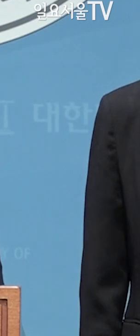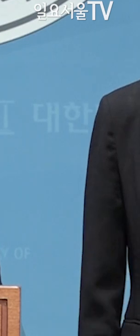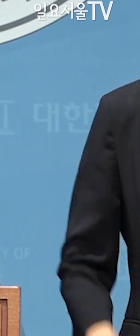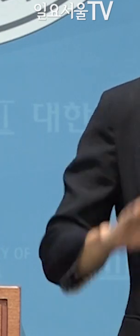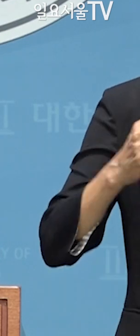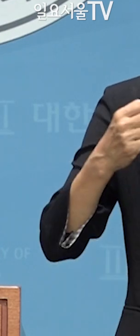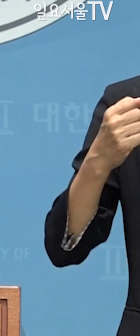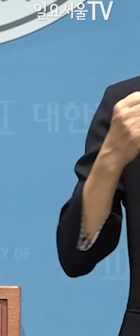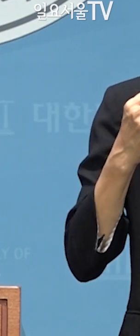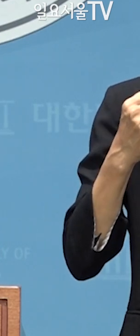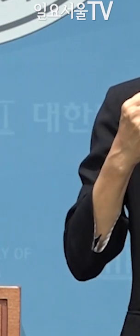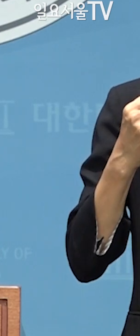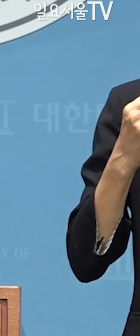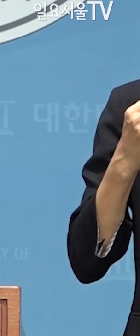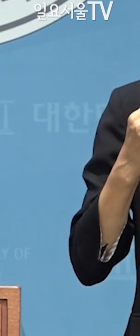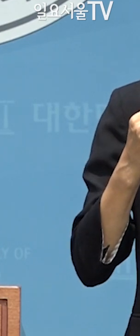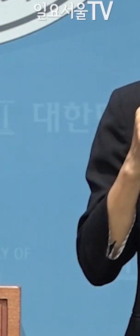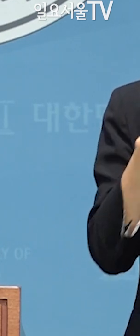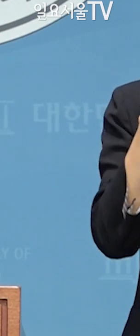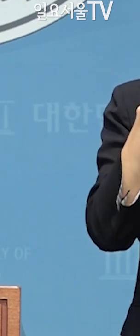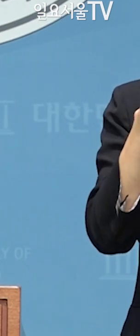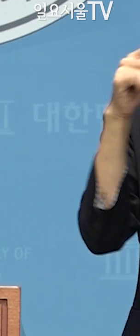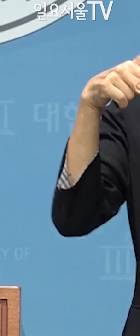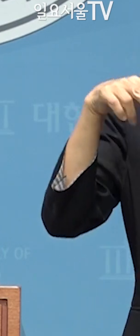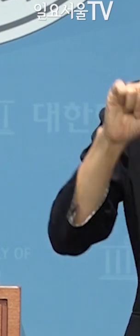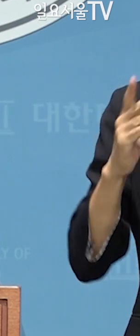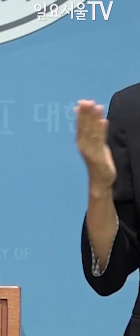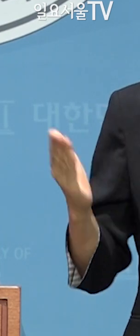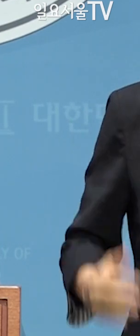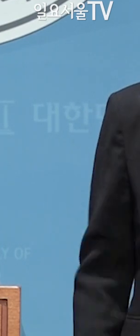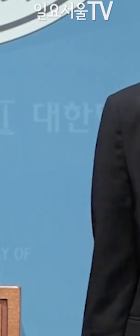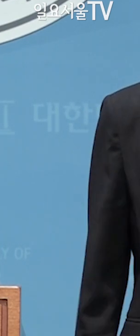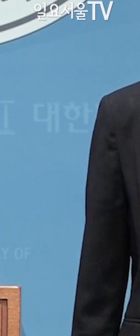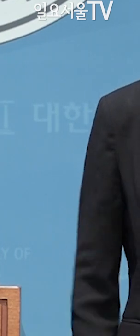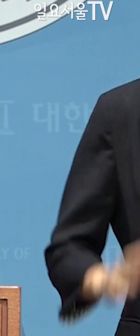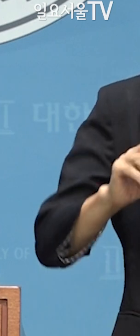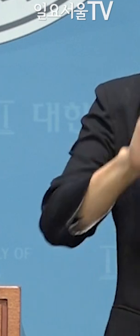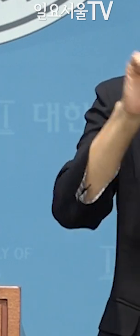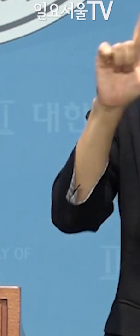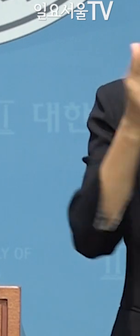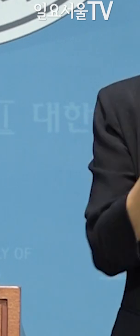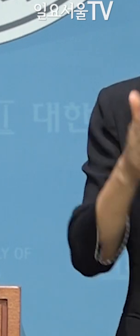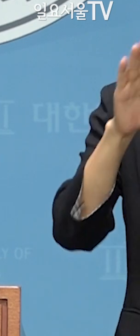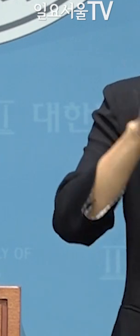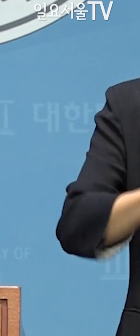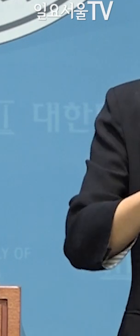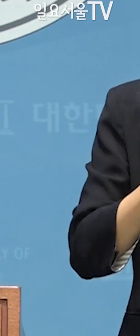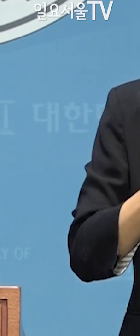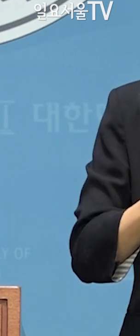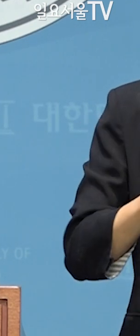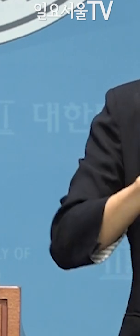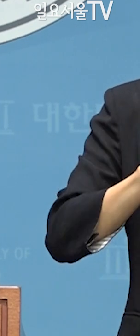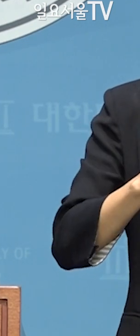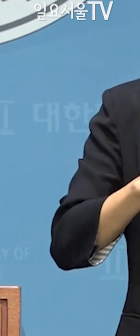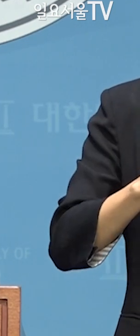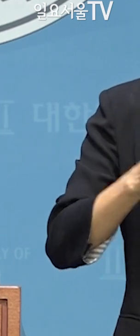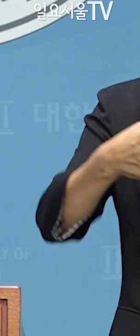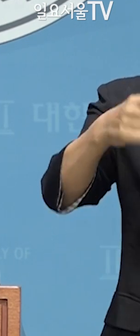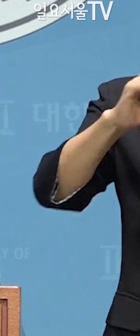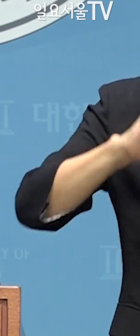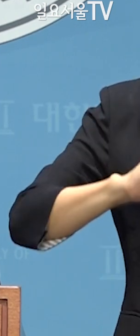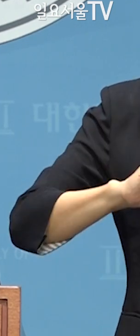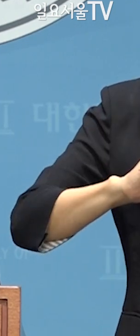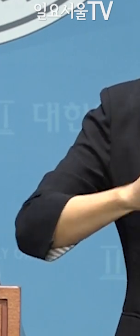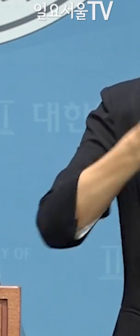국민의 임 상주문경 임미자 국회의원입니다 민생 개혁 과제 논의에 동참해 줄 것을